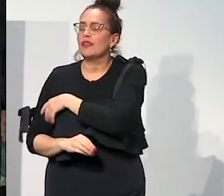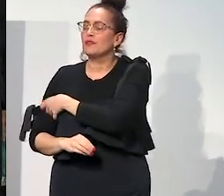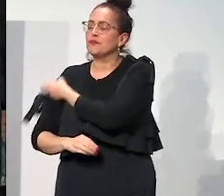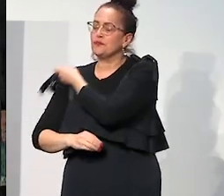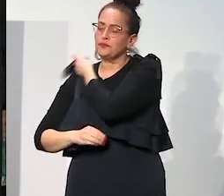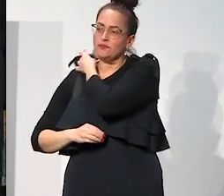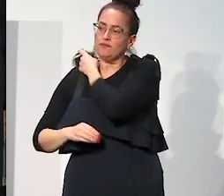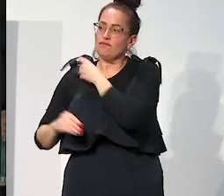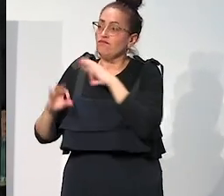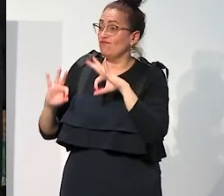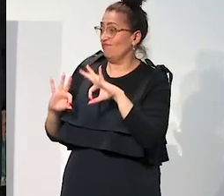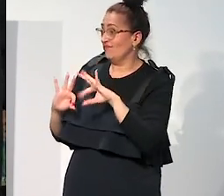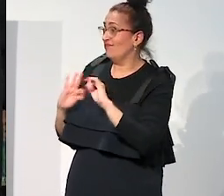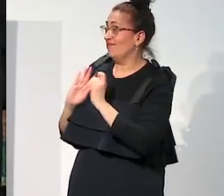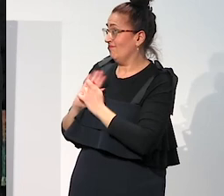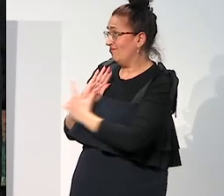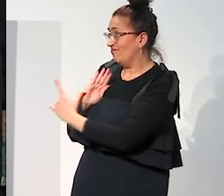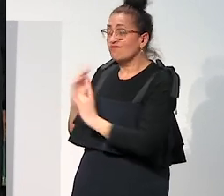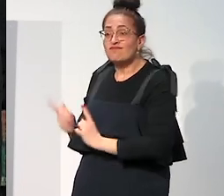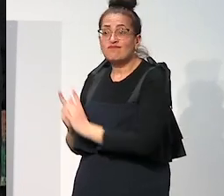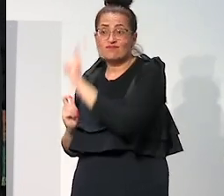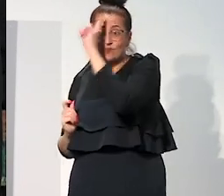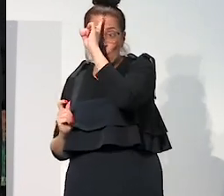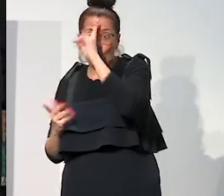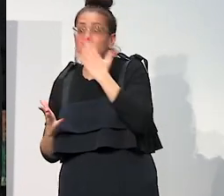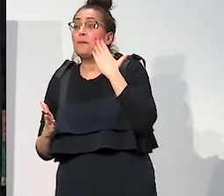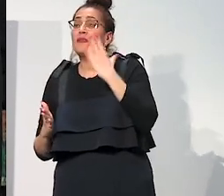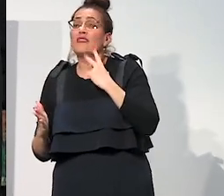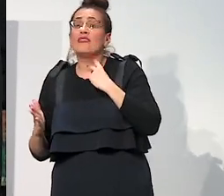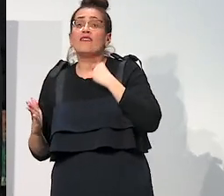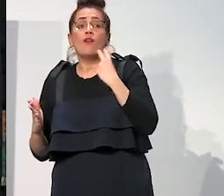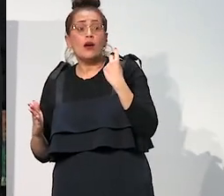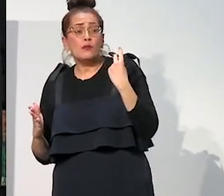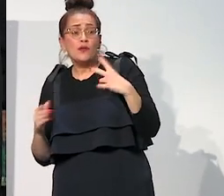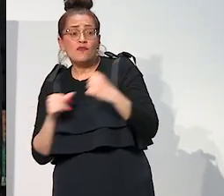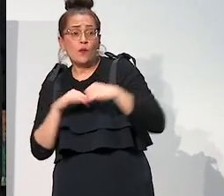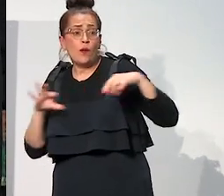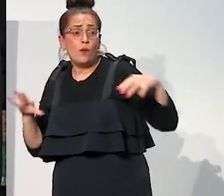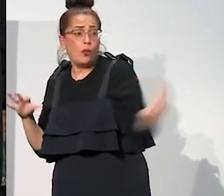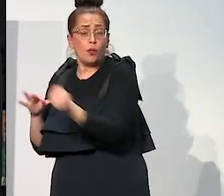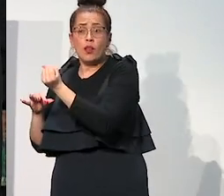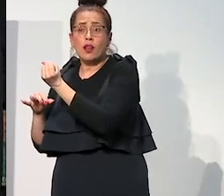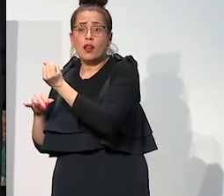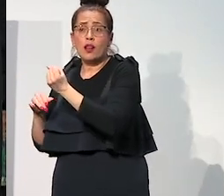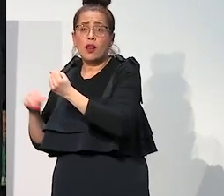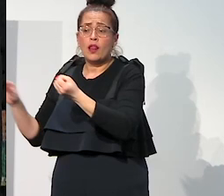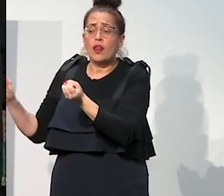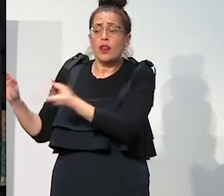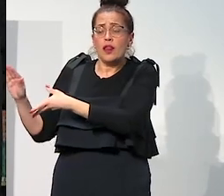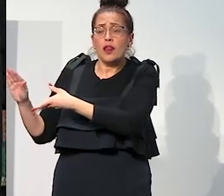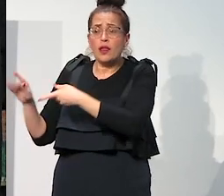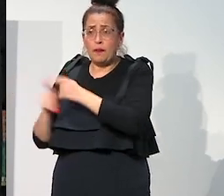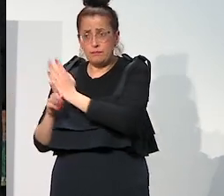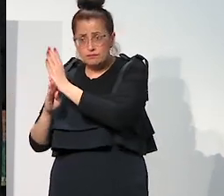de notre rencontre qui est « Faire entendre les voix confisquées ». J'imagine c'est ce qui, enfin c'est un des enjeux du livre